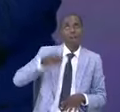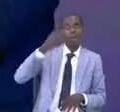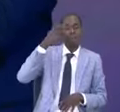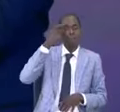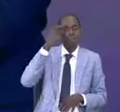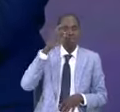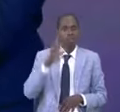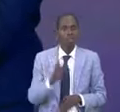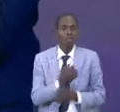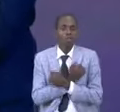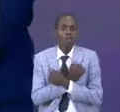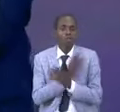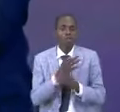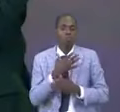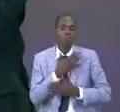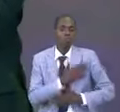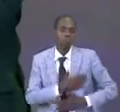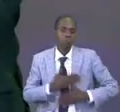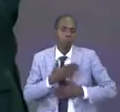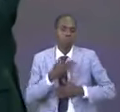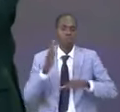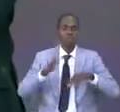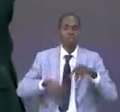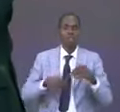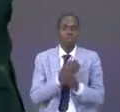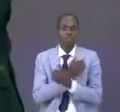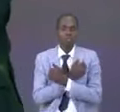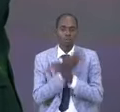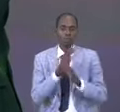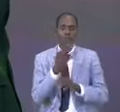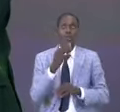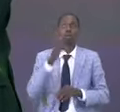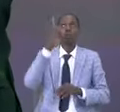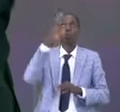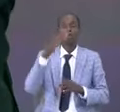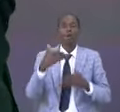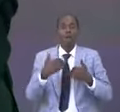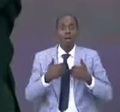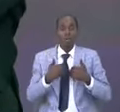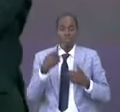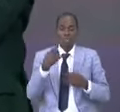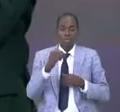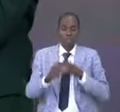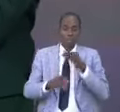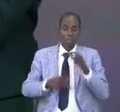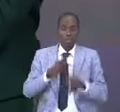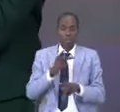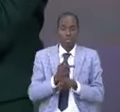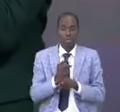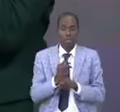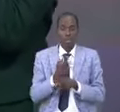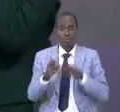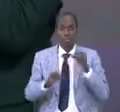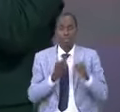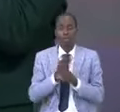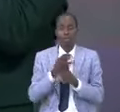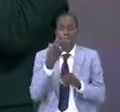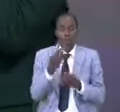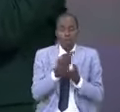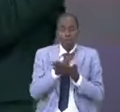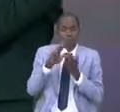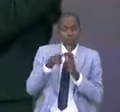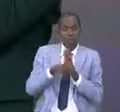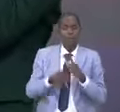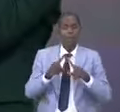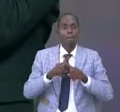tempérant cruelle ennemi gagnant de bien traître emporter en vrai d'orgueil aimant le plaisir puisque de elle apparent de la piété mais reliant ce qui ont fait la bosse